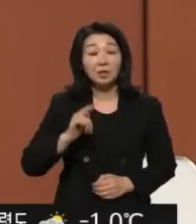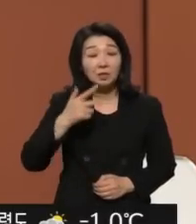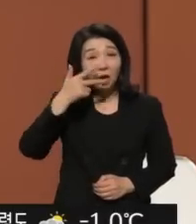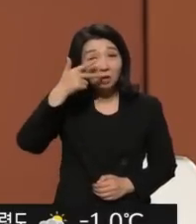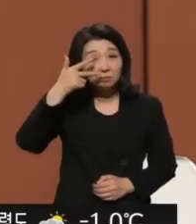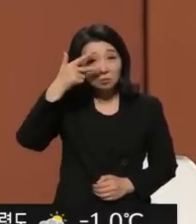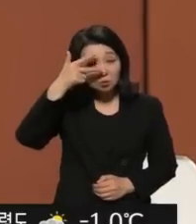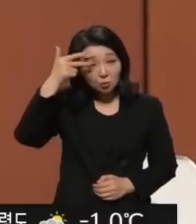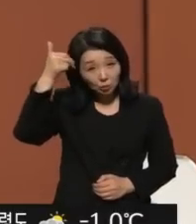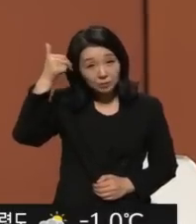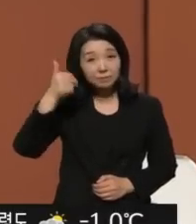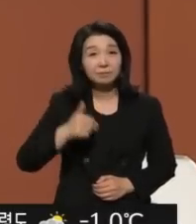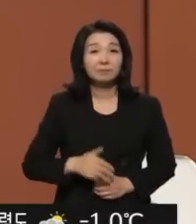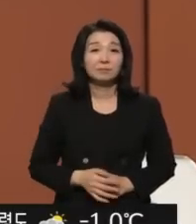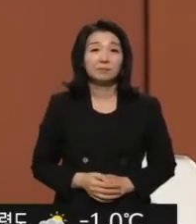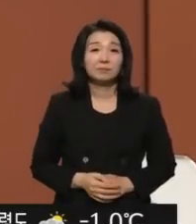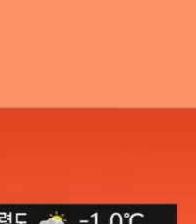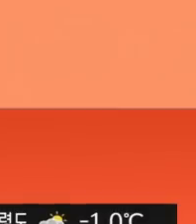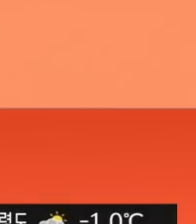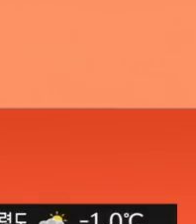조익신 멘토의 정치 인사이드입니다.